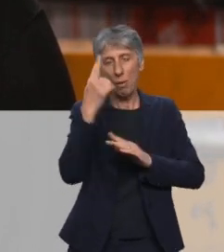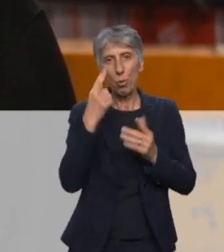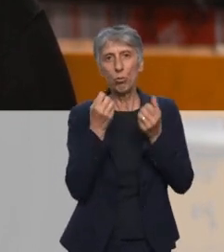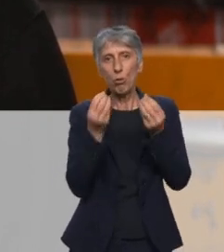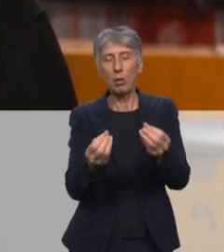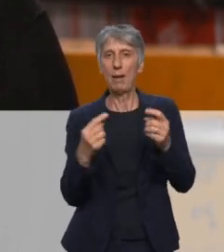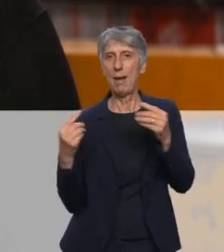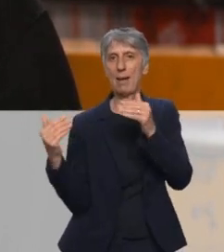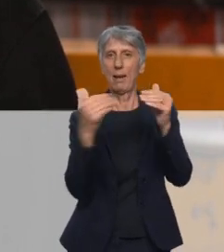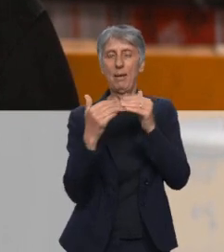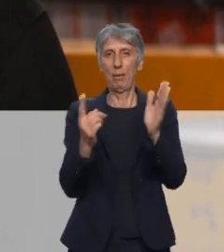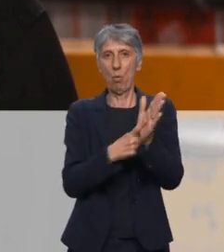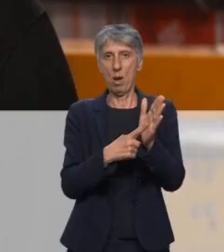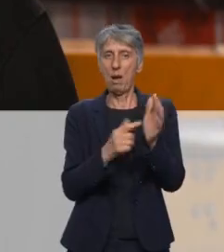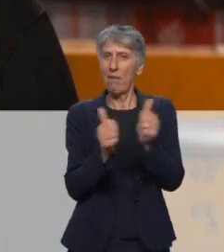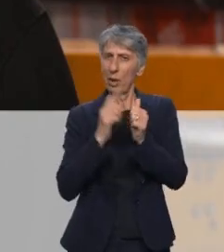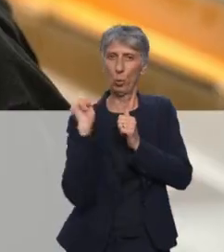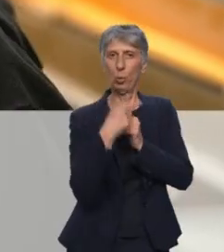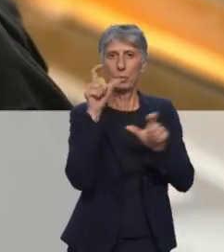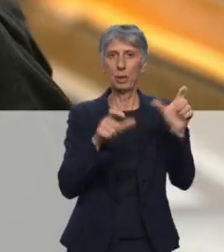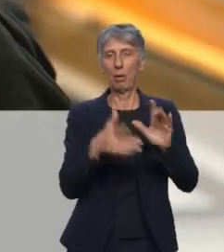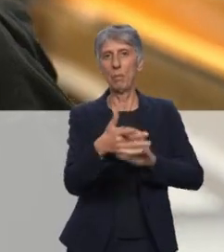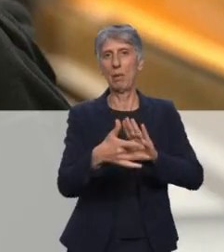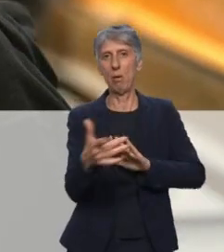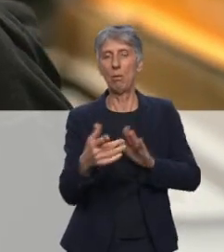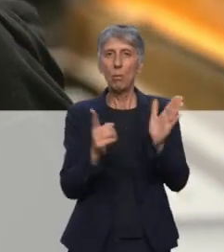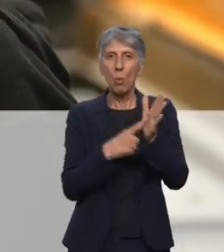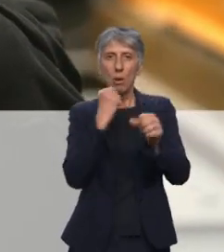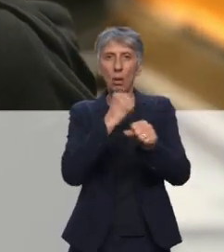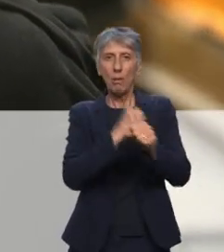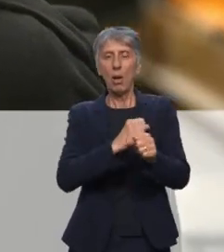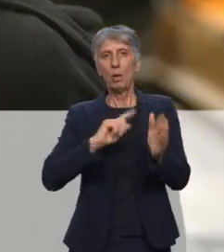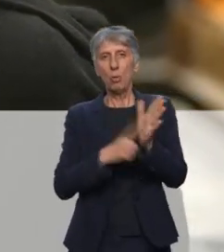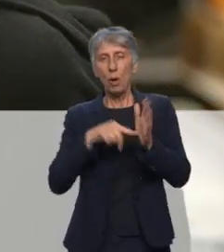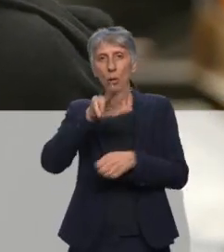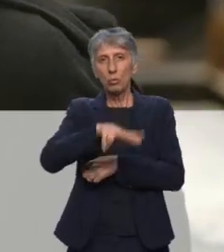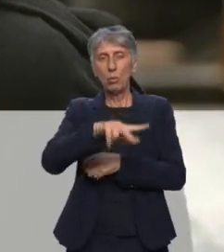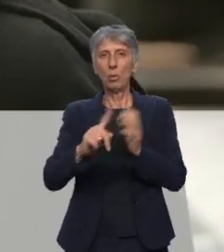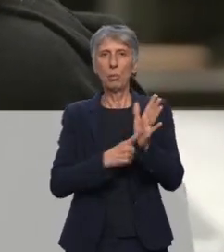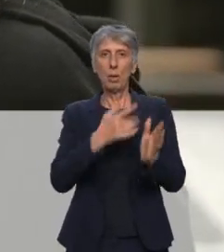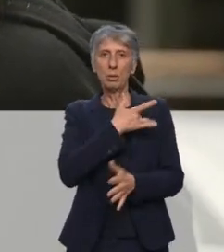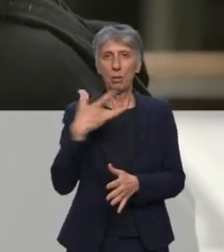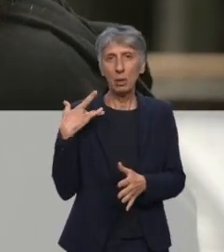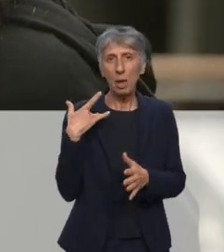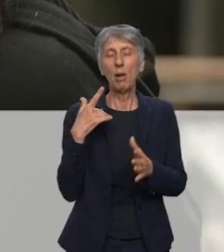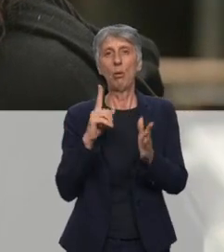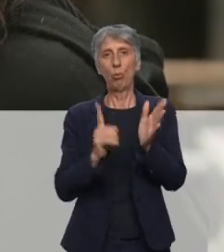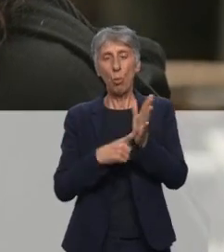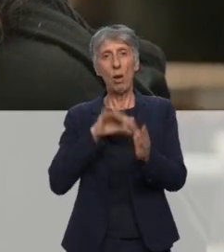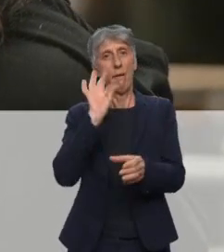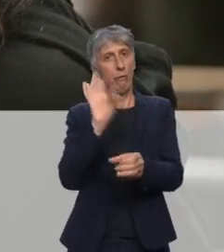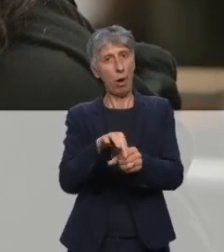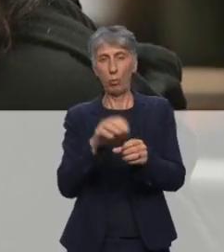pour l'égalité des droits, avec tous les migrants. Droit au travail, droit au logement, droit à la santé, mais